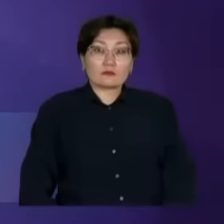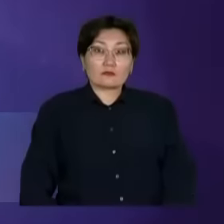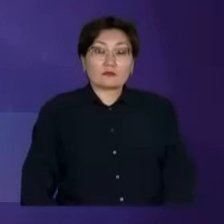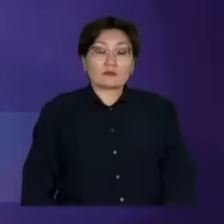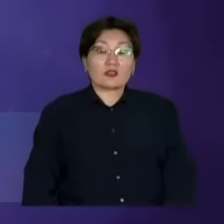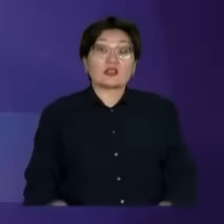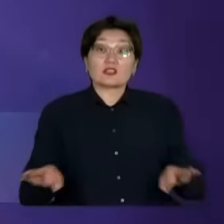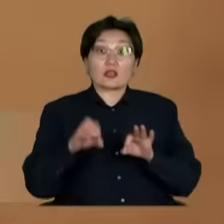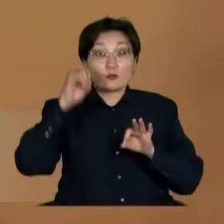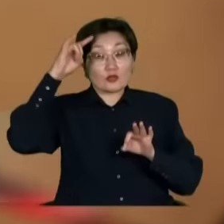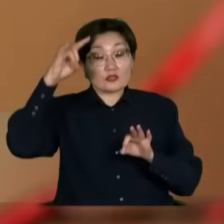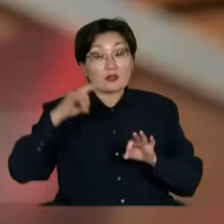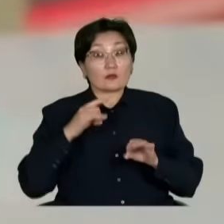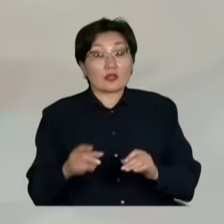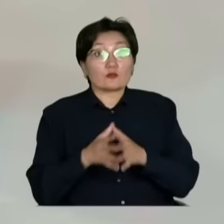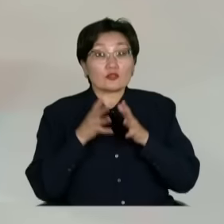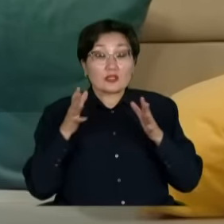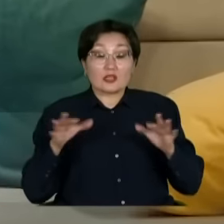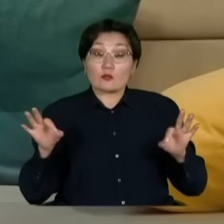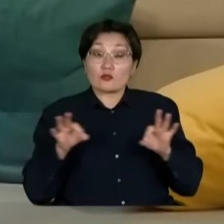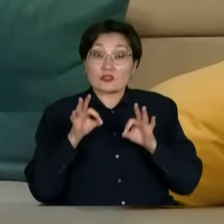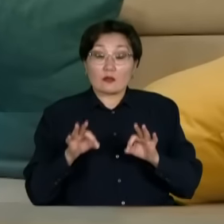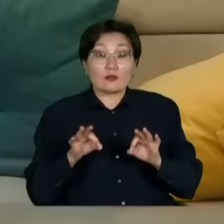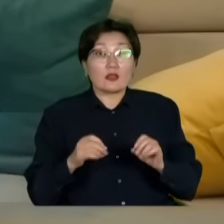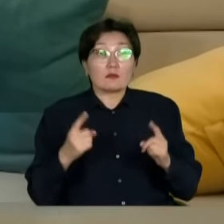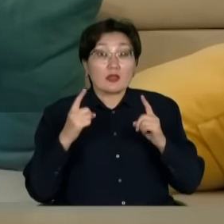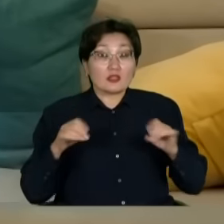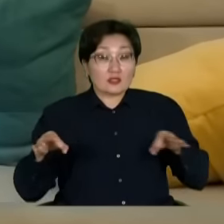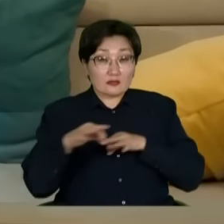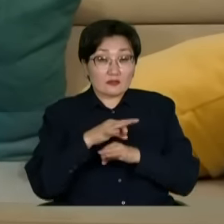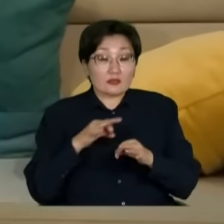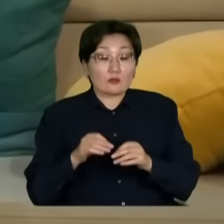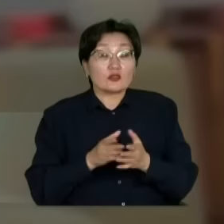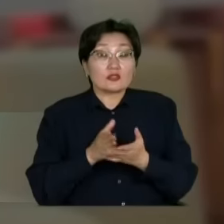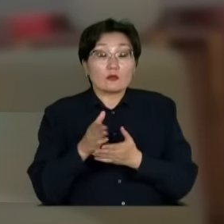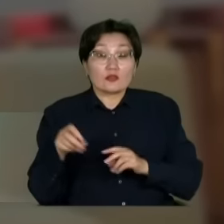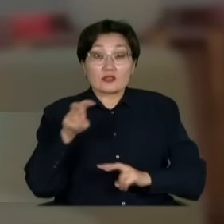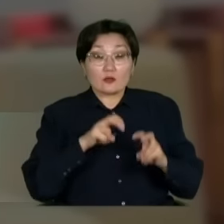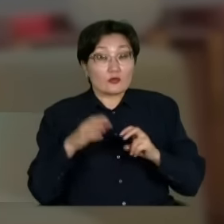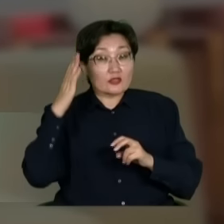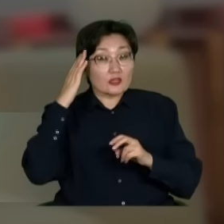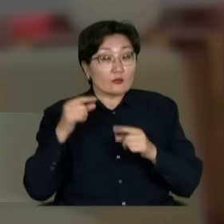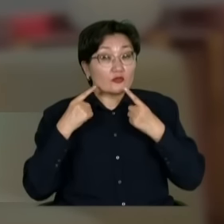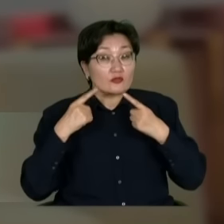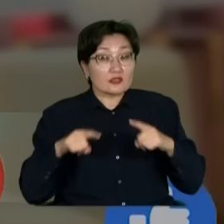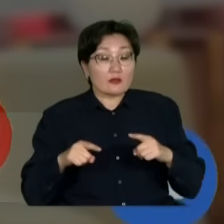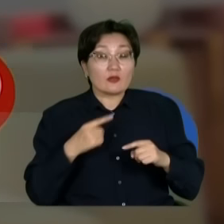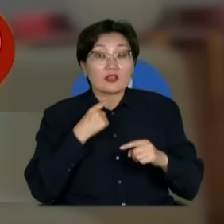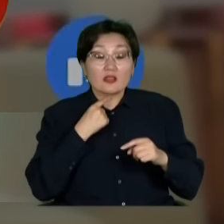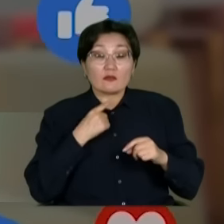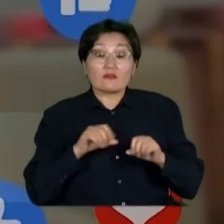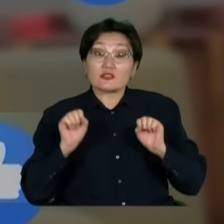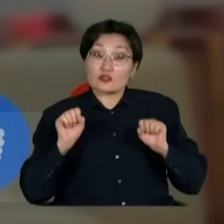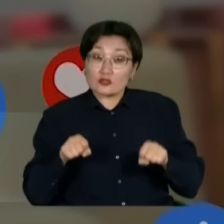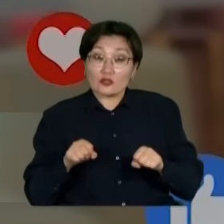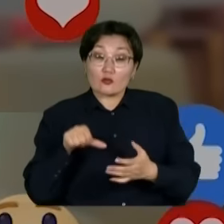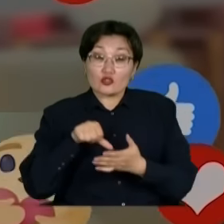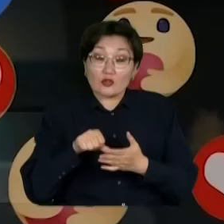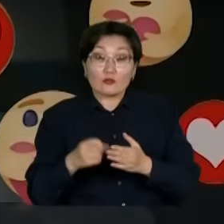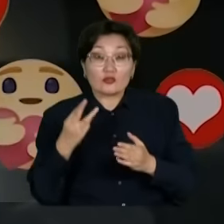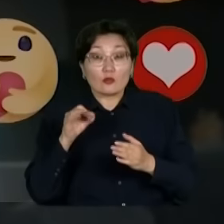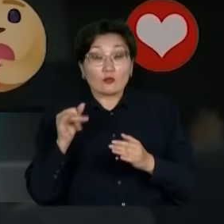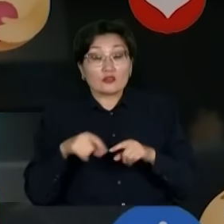ширка Казахстан - это масштабный музыкальный мегапроект он нацелен на поиск талантов с уникальными вокальными данными для участия в